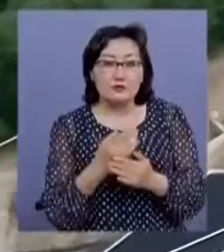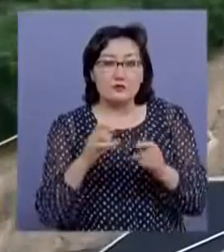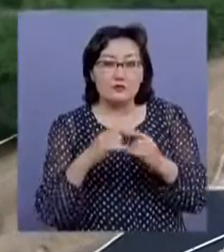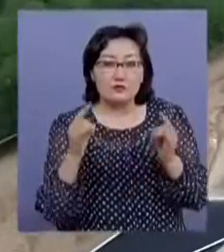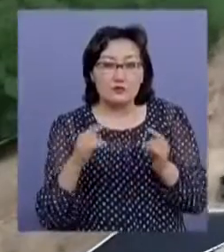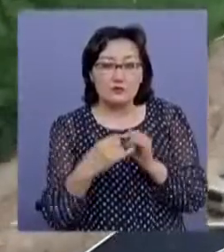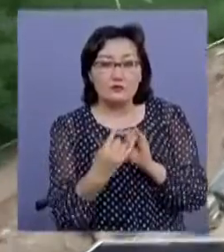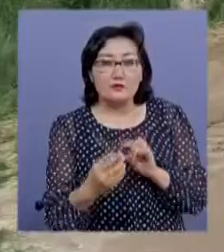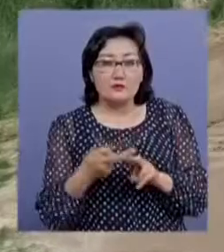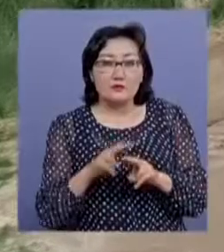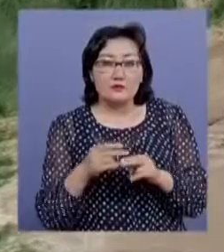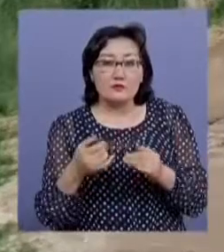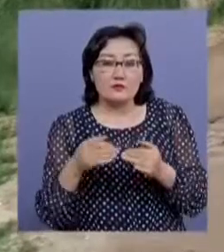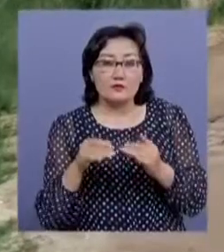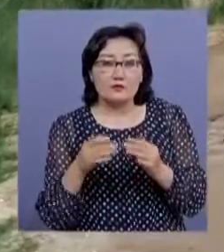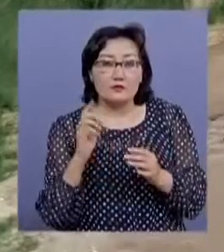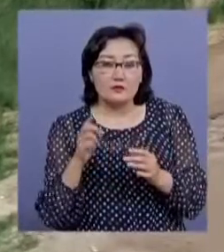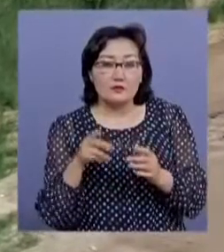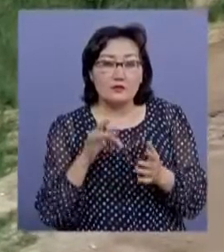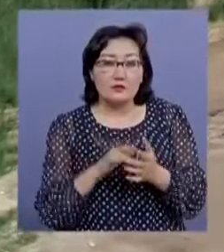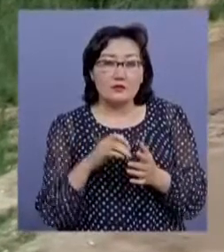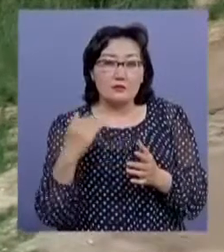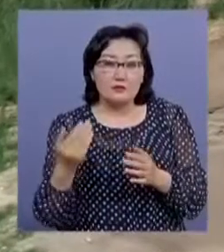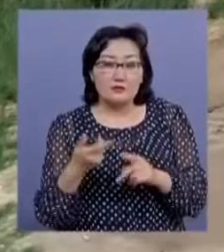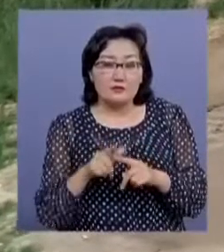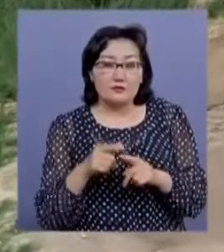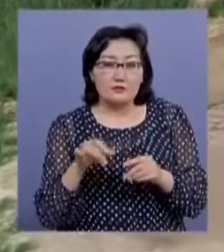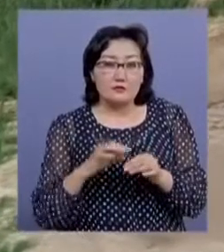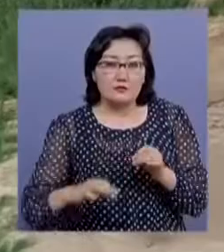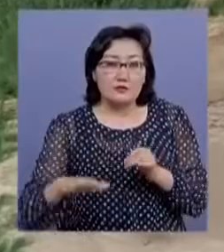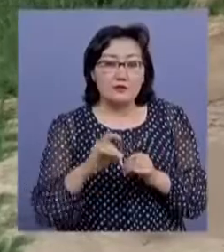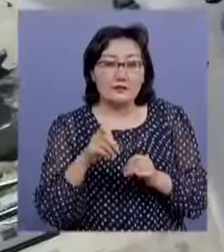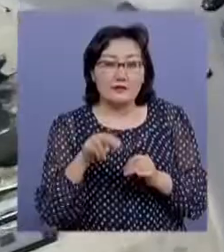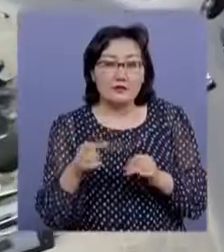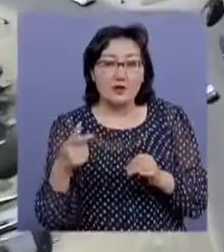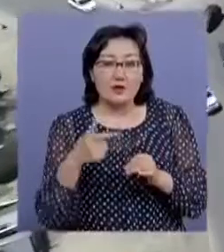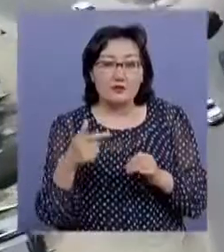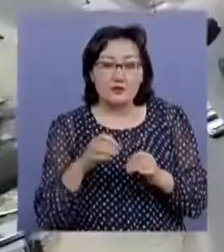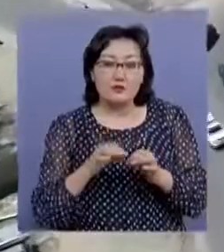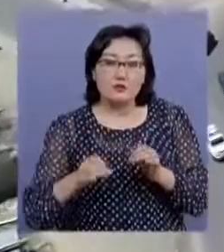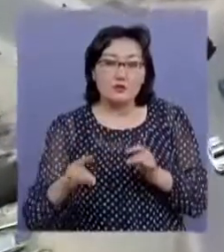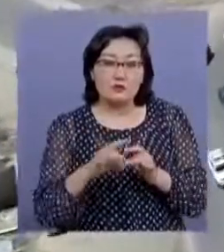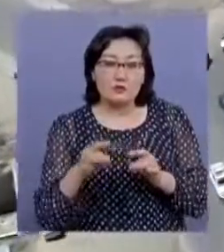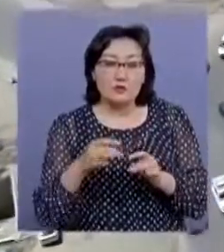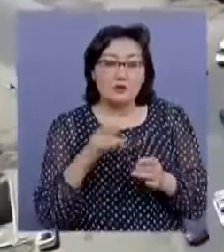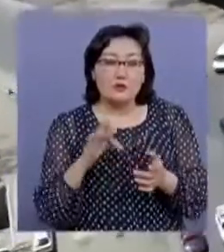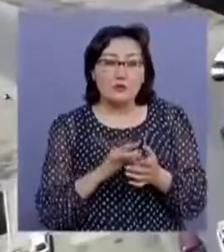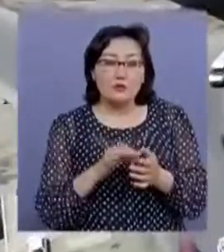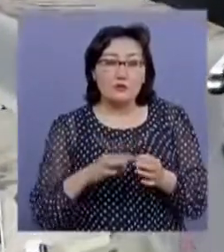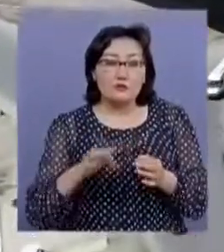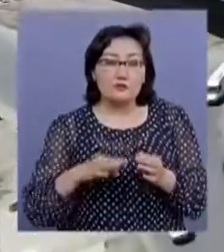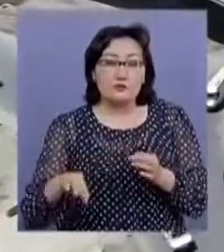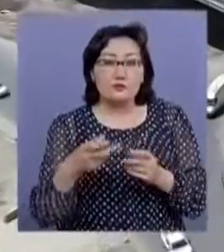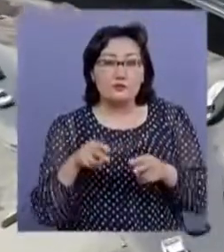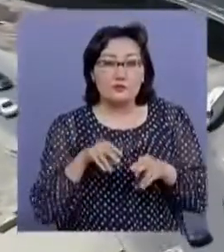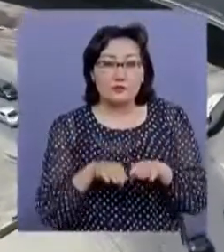деңгейлі жолайрығы қазір қаланың батыс бағытына қарай ашылды. Енді осы маңдағы Қайрат және Атырау шағын ауданы мен облыс тұрғындарының қалаға